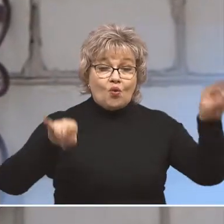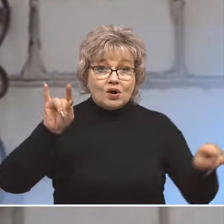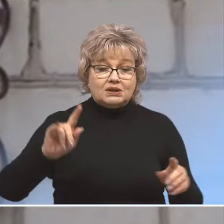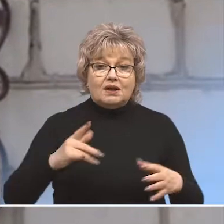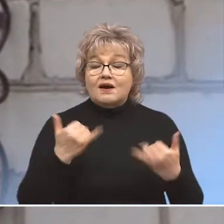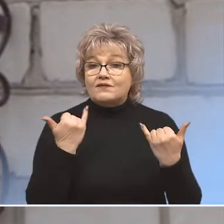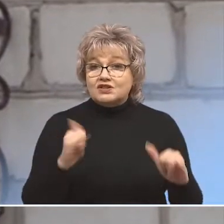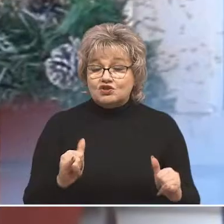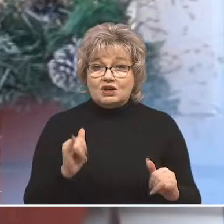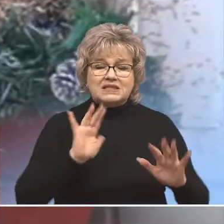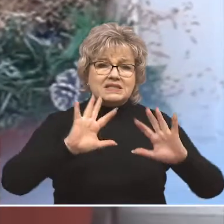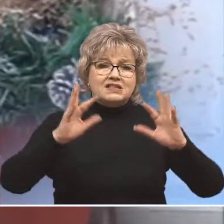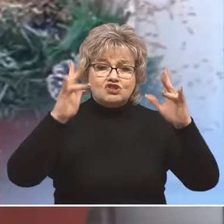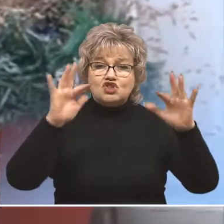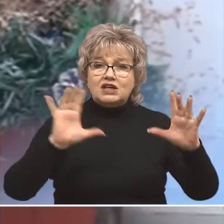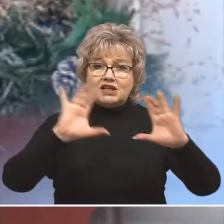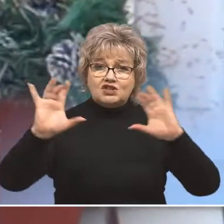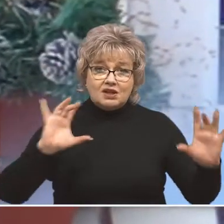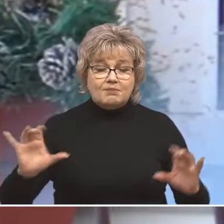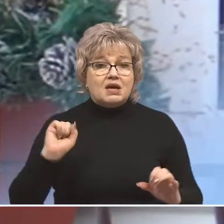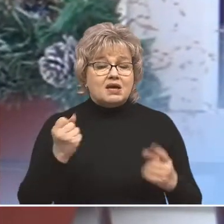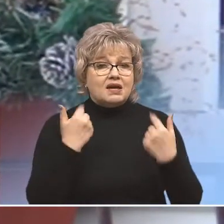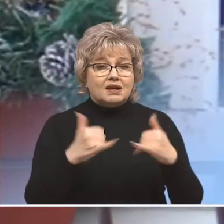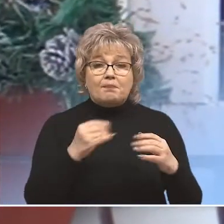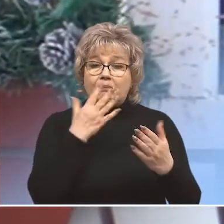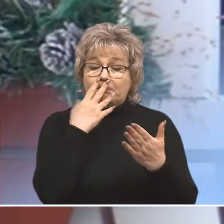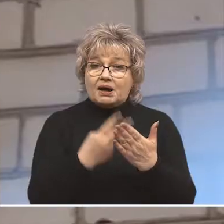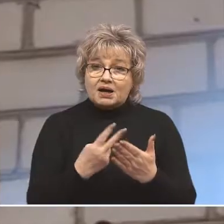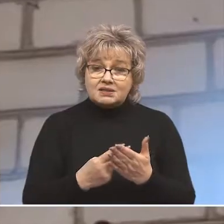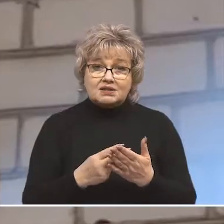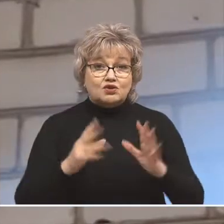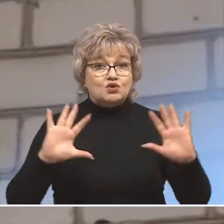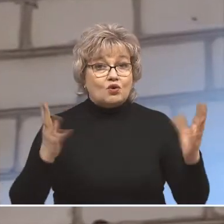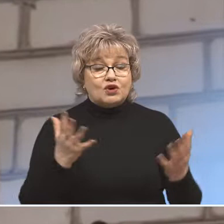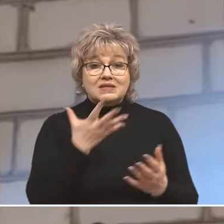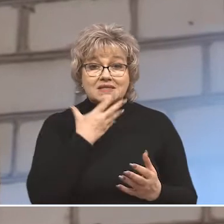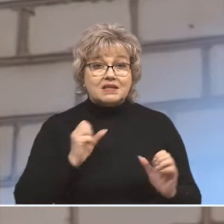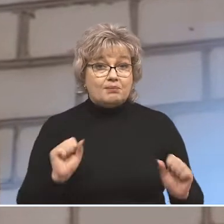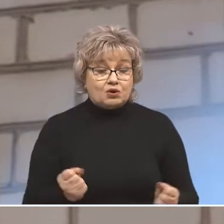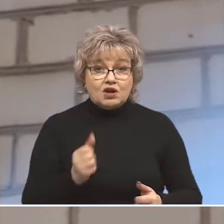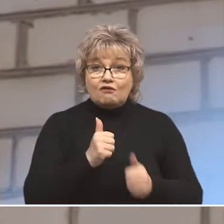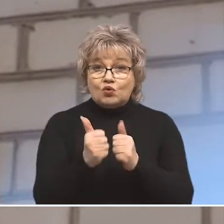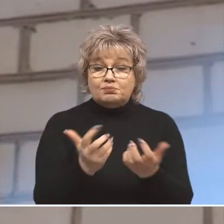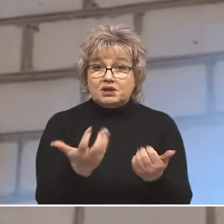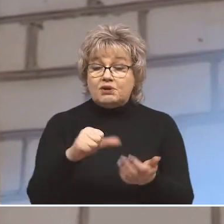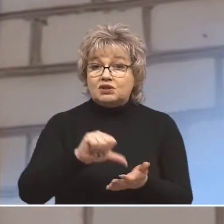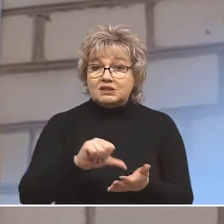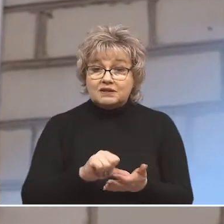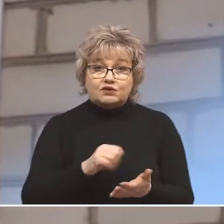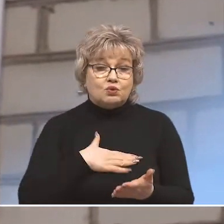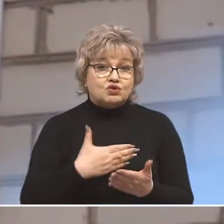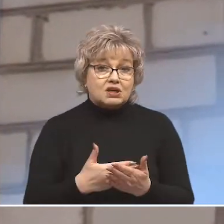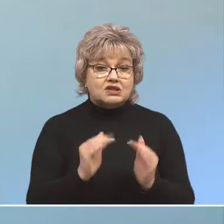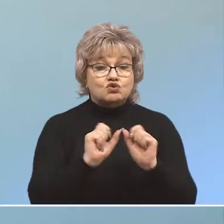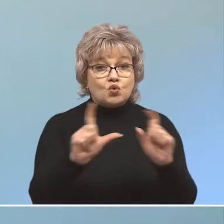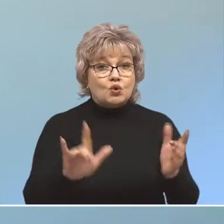домов горожан восхищают и снежиночным великолепием, и оригинальной подачей новогодних сюжетов с Дедом Морозом. В конкурсе принимают